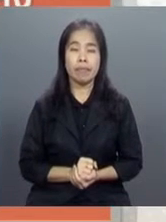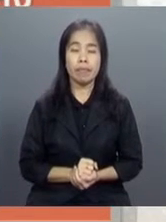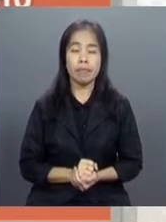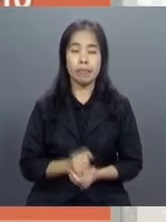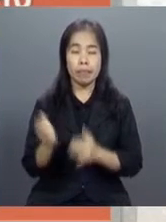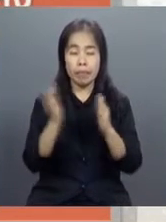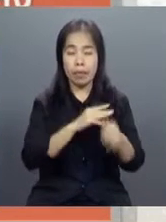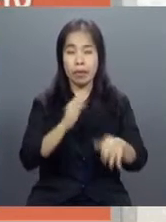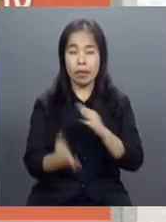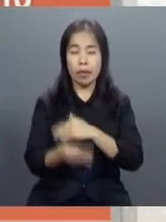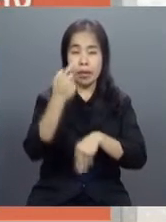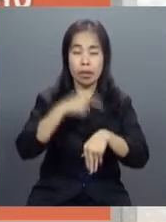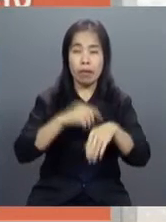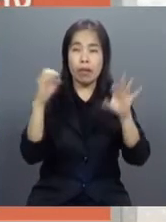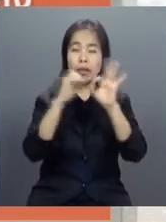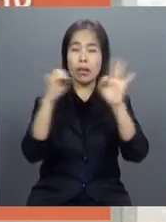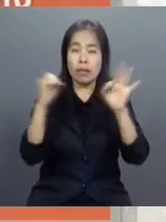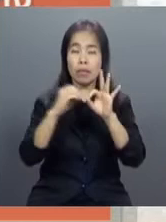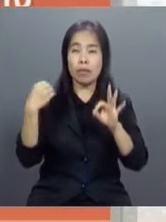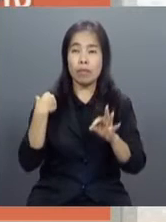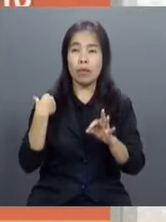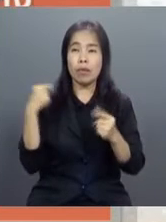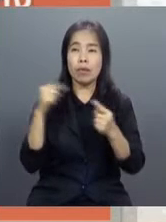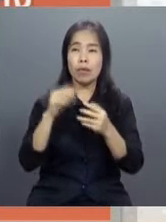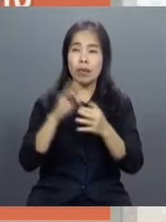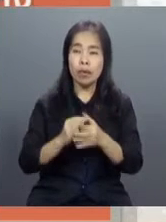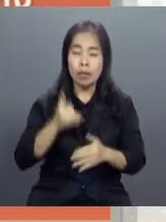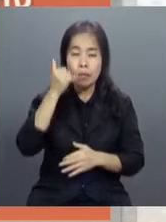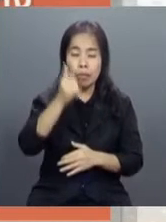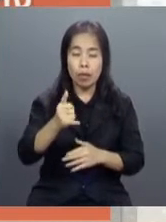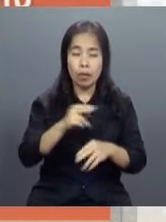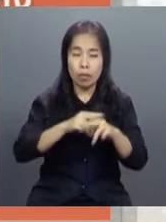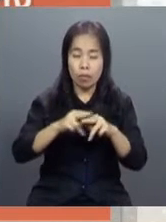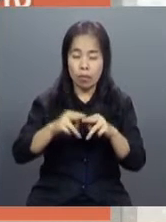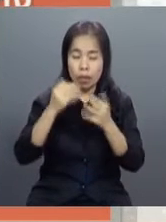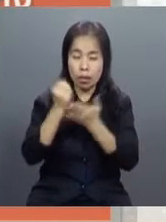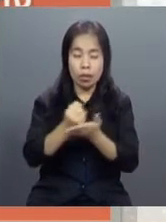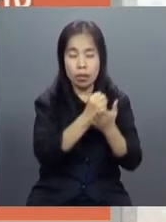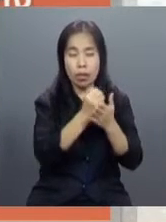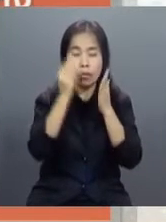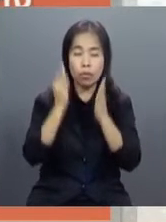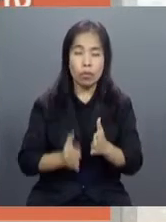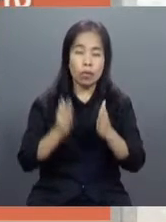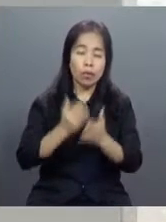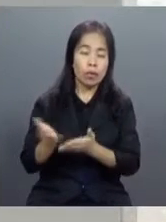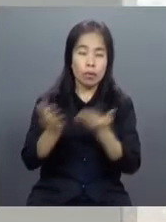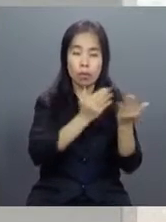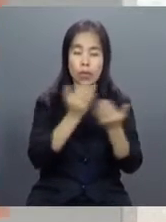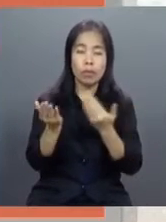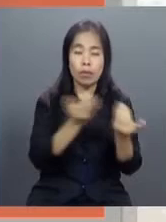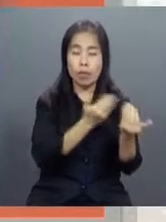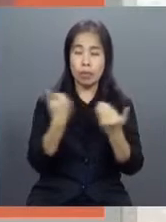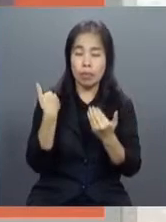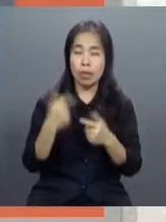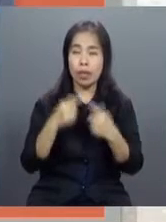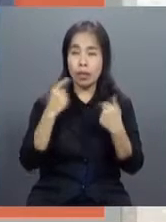เวลา 99:00นรถไฟช่วยเหลือก็เดินทางถึงรถไฟขบวนที่เสียเพื่อทำการอพยพผู้โดยสารลงที่สถานีหัวหมากโดยในช่วงเวลา